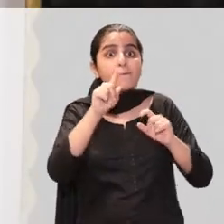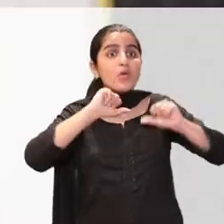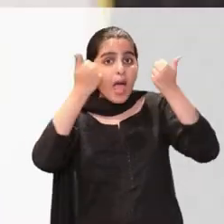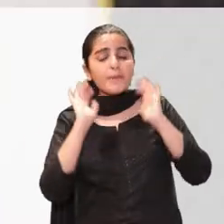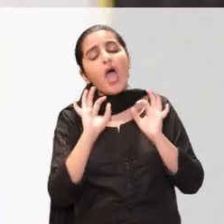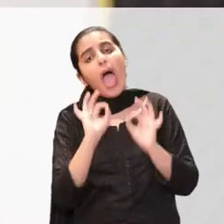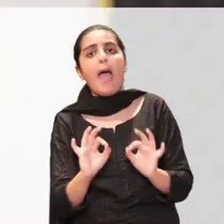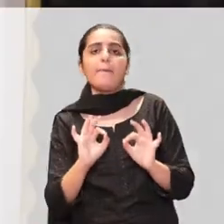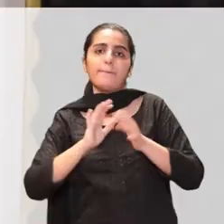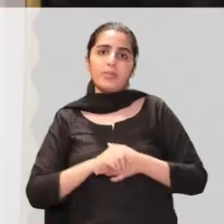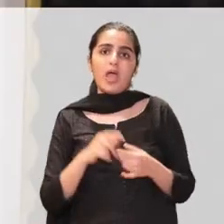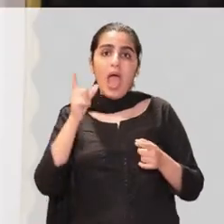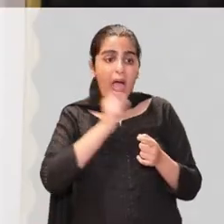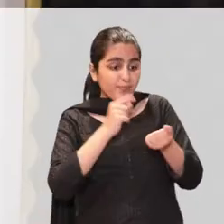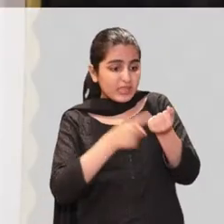कि